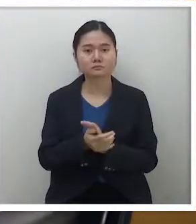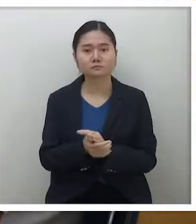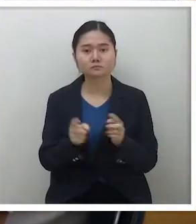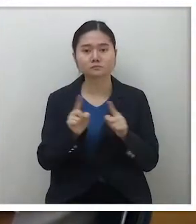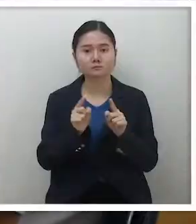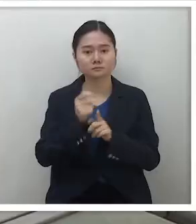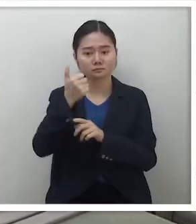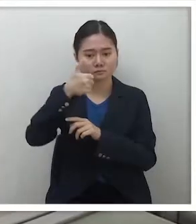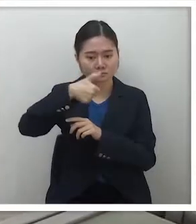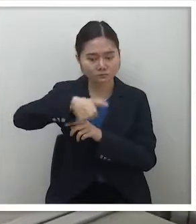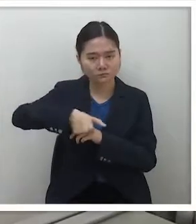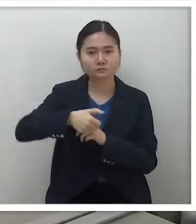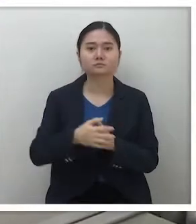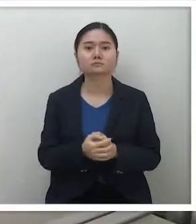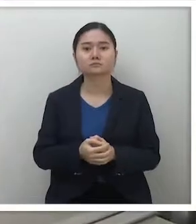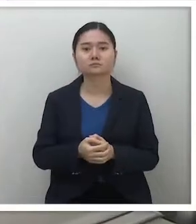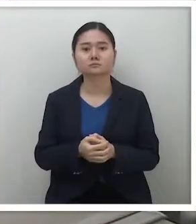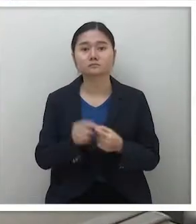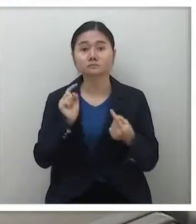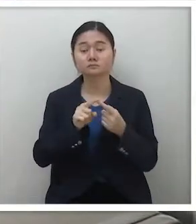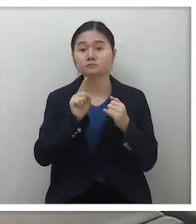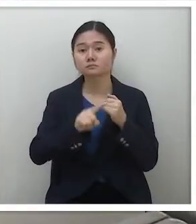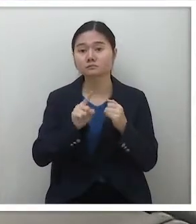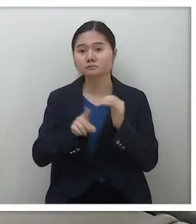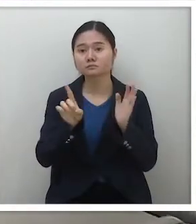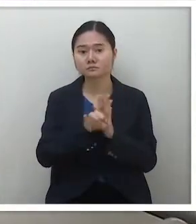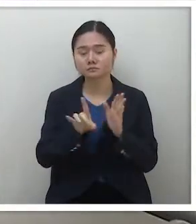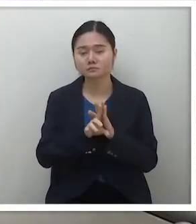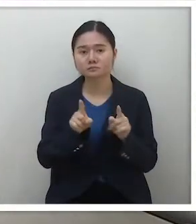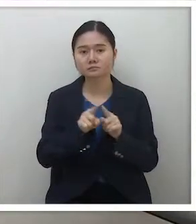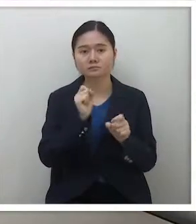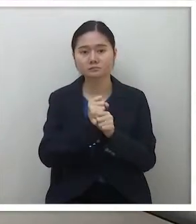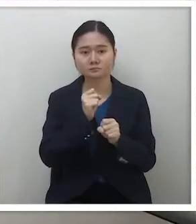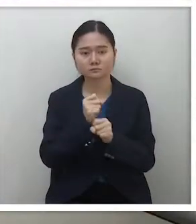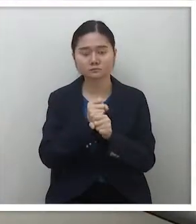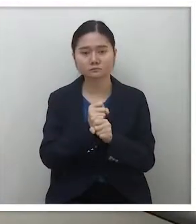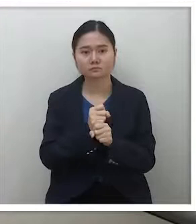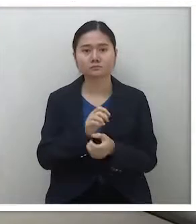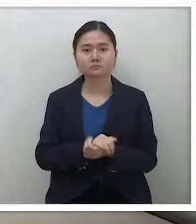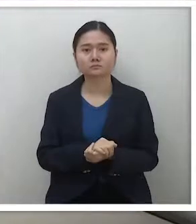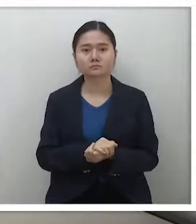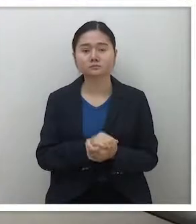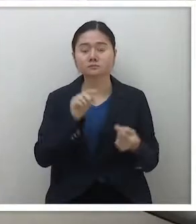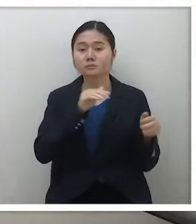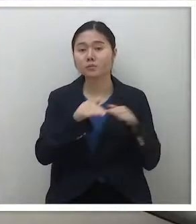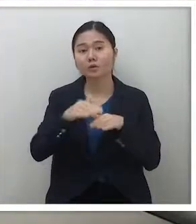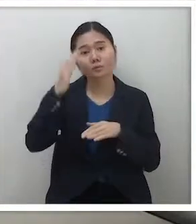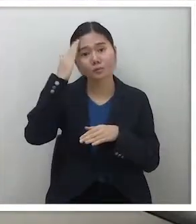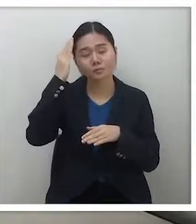ข้าเห็นไหมครับว่าโบนสุดท้ายเนี่ยก็จะมีการคีย์เฟรมขึ้นมาพร้อมกับ